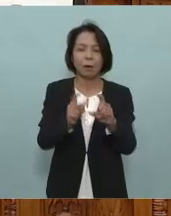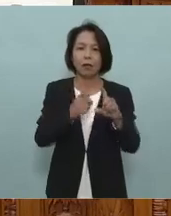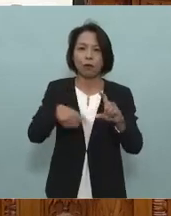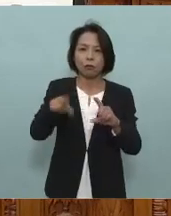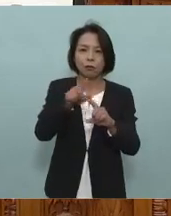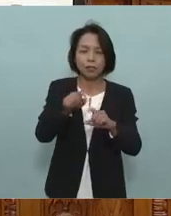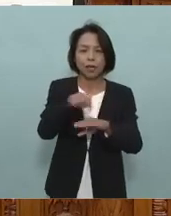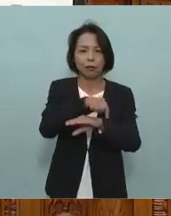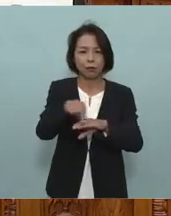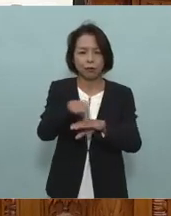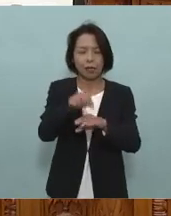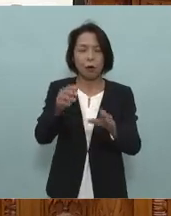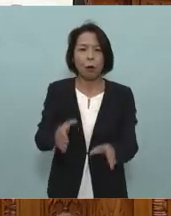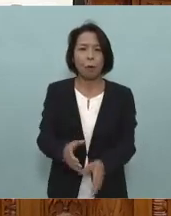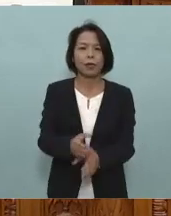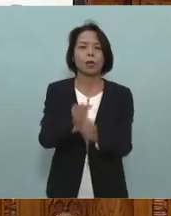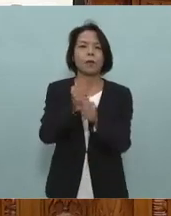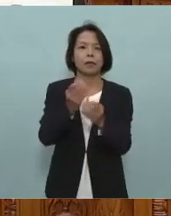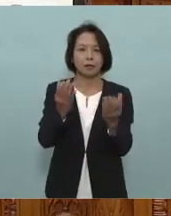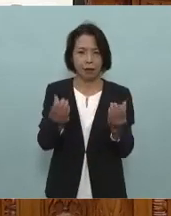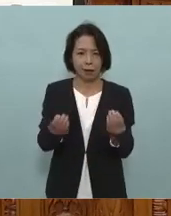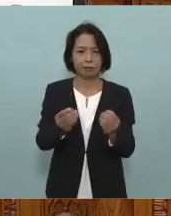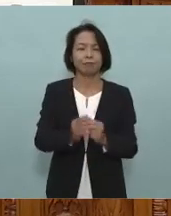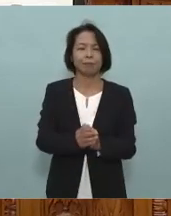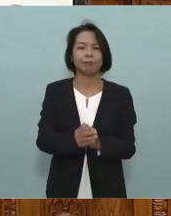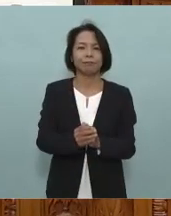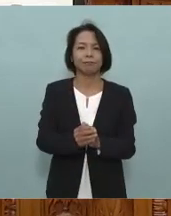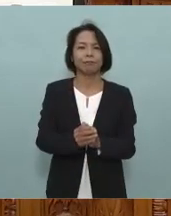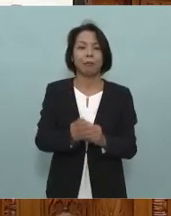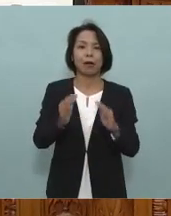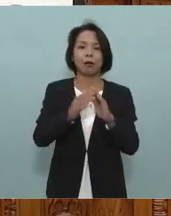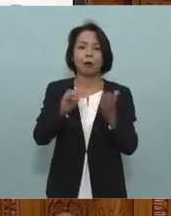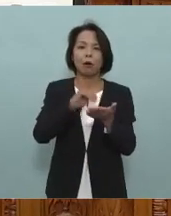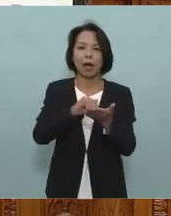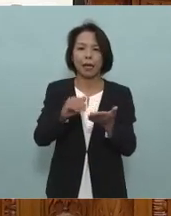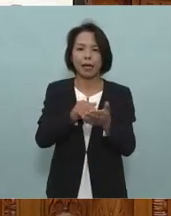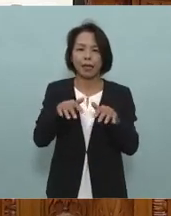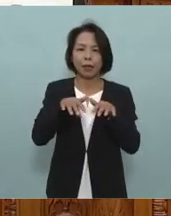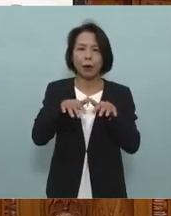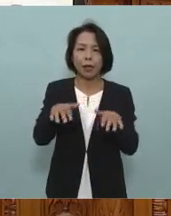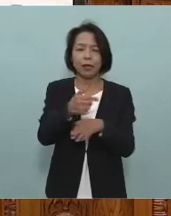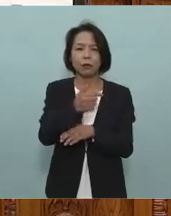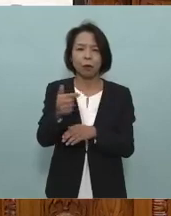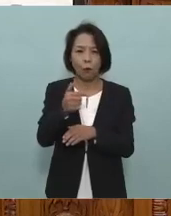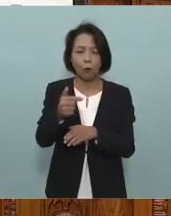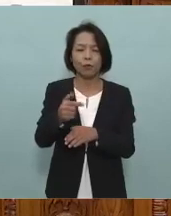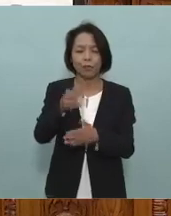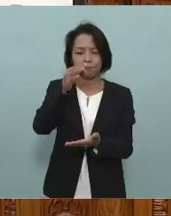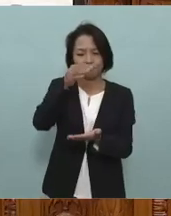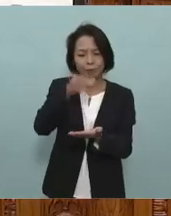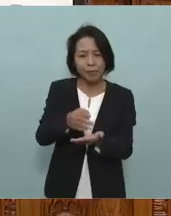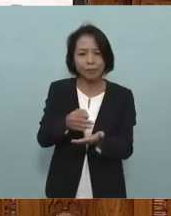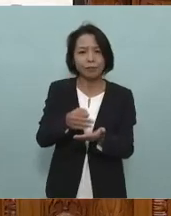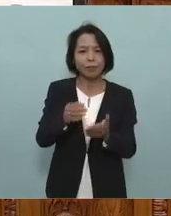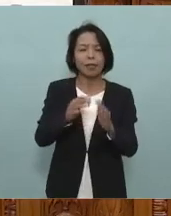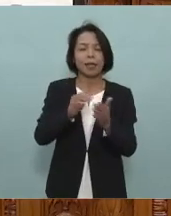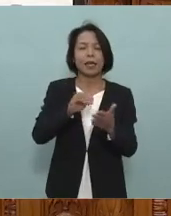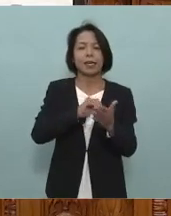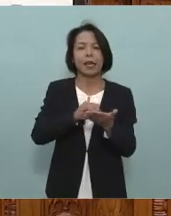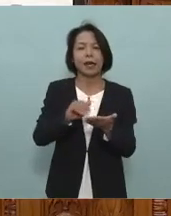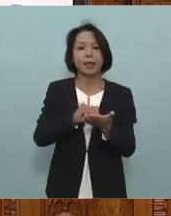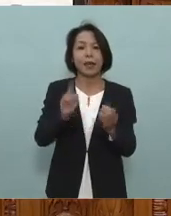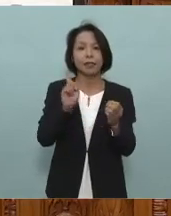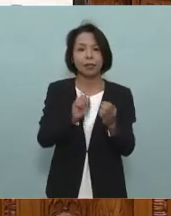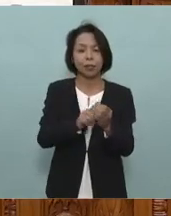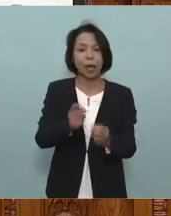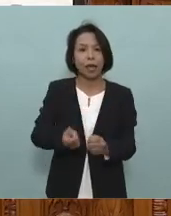取りまとめました特に家計への影響が大きい低所得世帯向けに緊急の